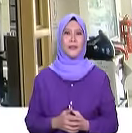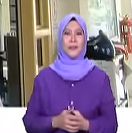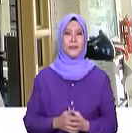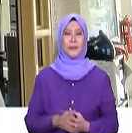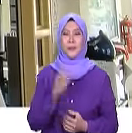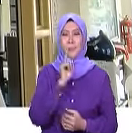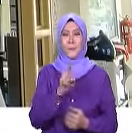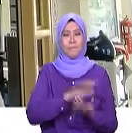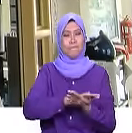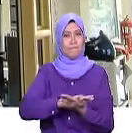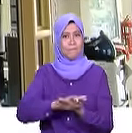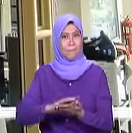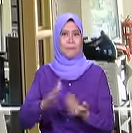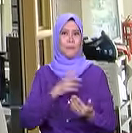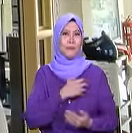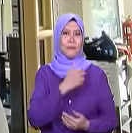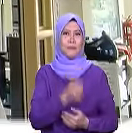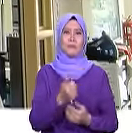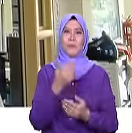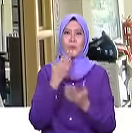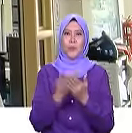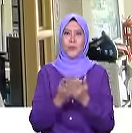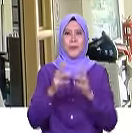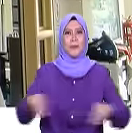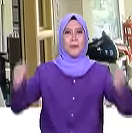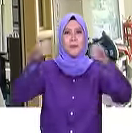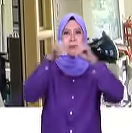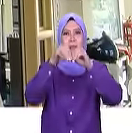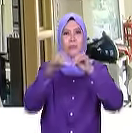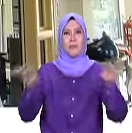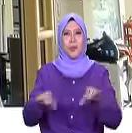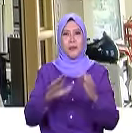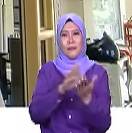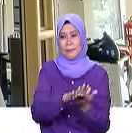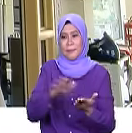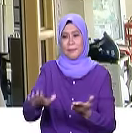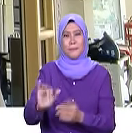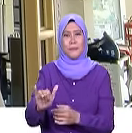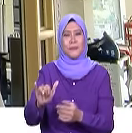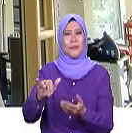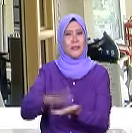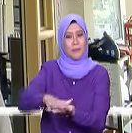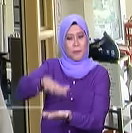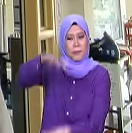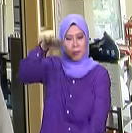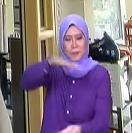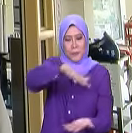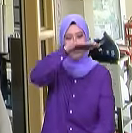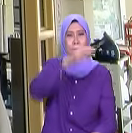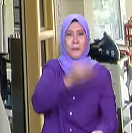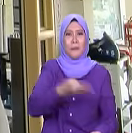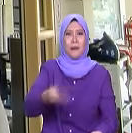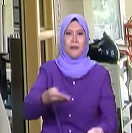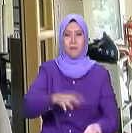murni yang dibuat oleh masjid-masjid yang telah melaksanakan konsep gerobok rezeki ini akan dapat bermanfaat kepada